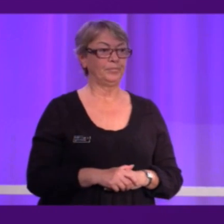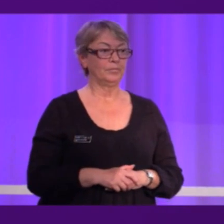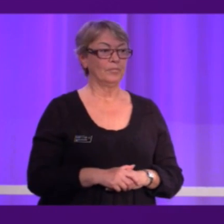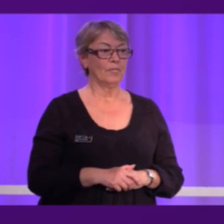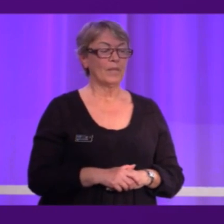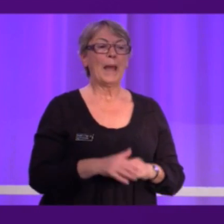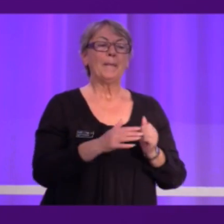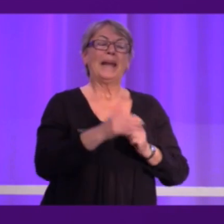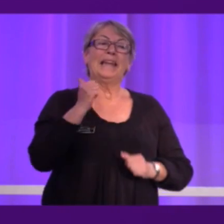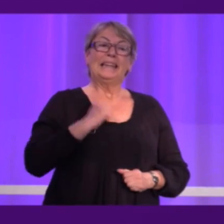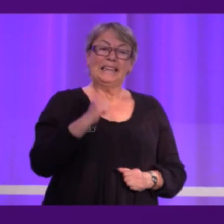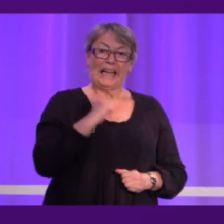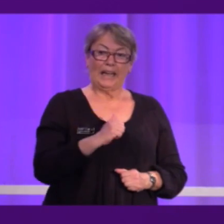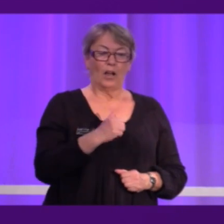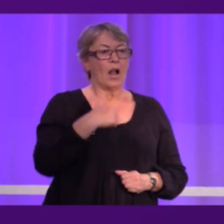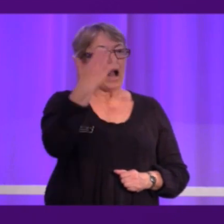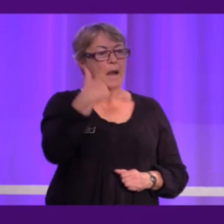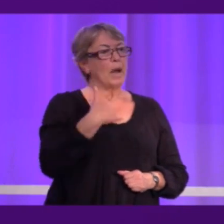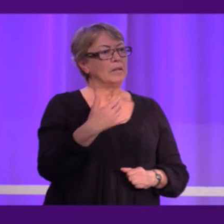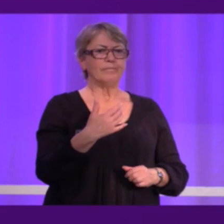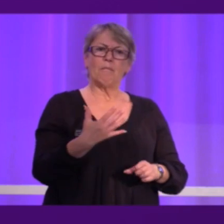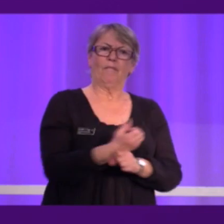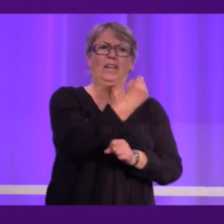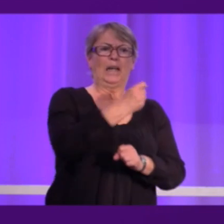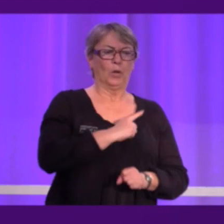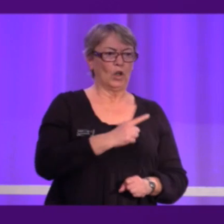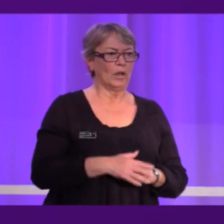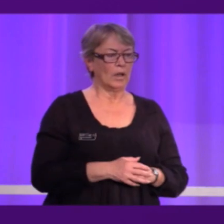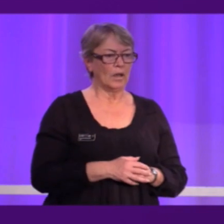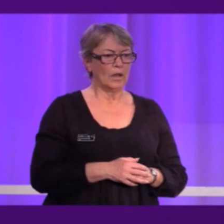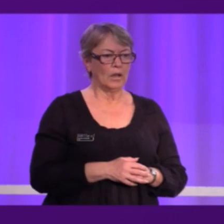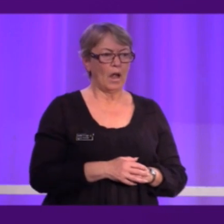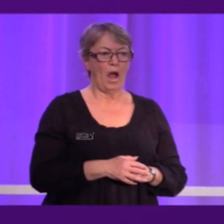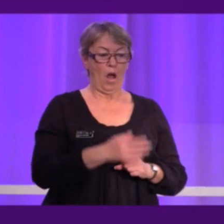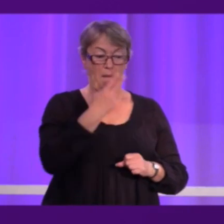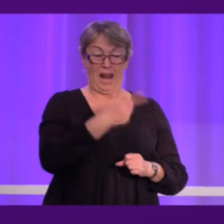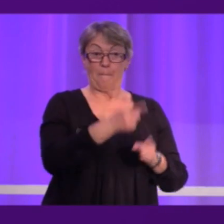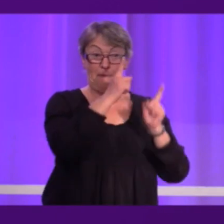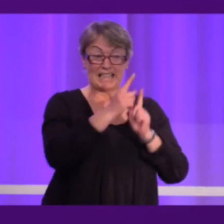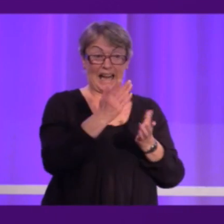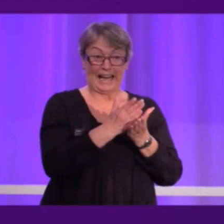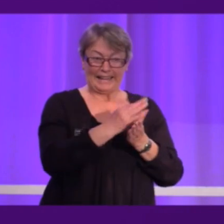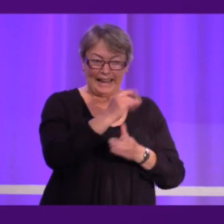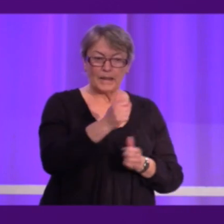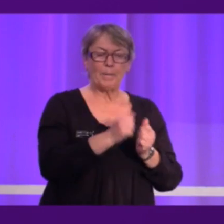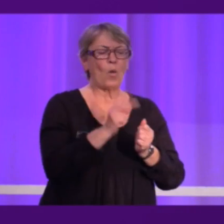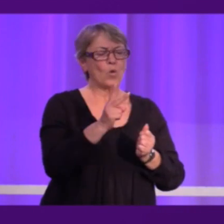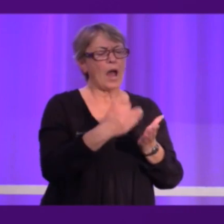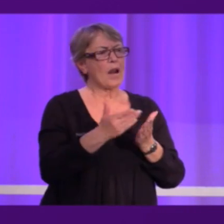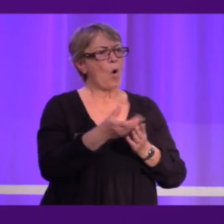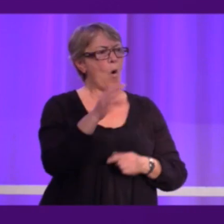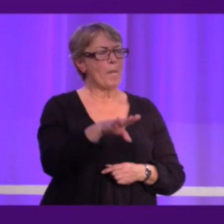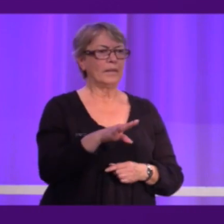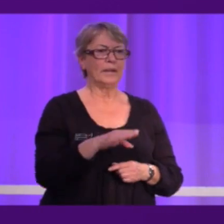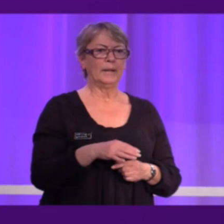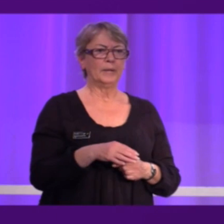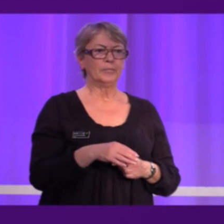Med tillgänglighet så kan man vinna mycket, bland annat leva upp till mänskliga rättigheter. Men det handlar också om att kunna